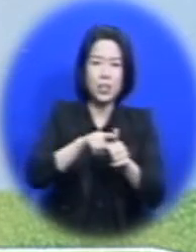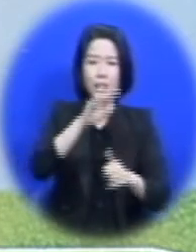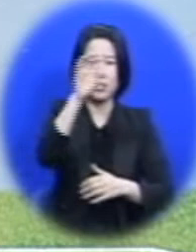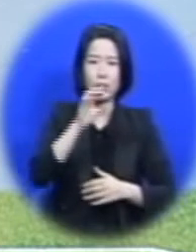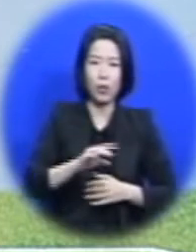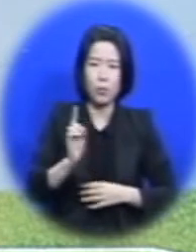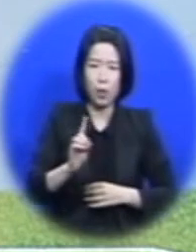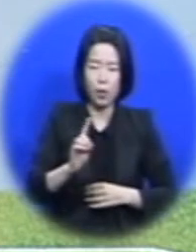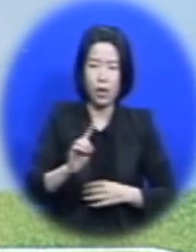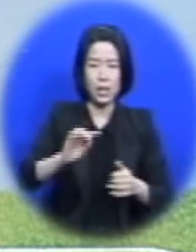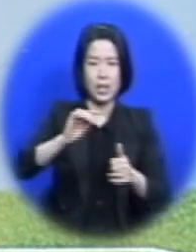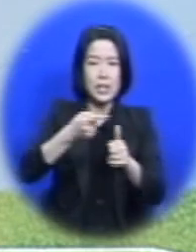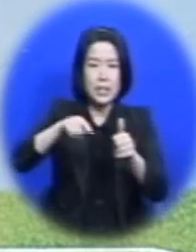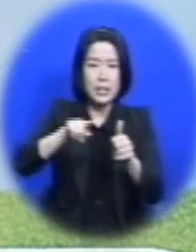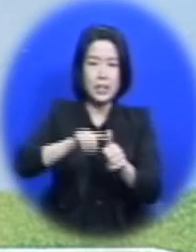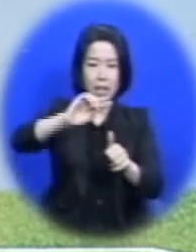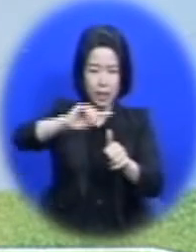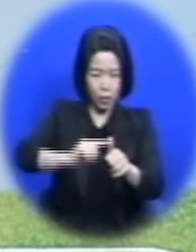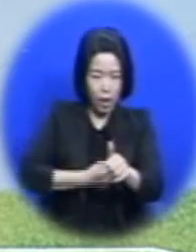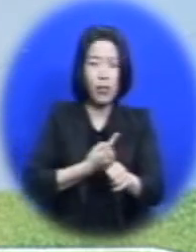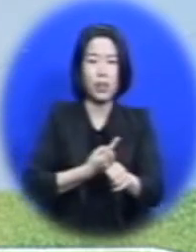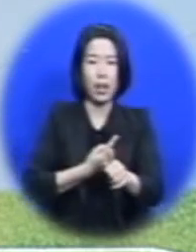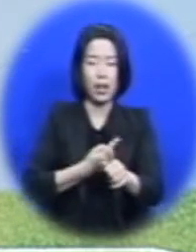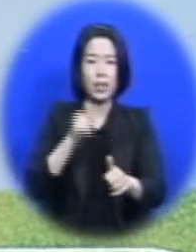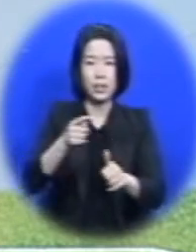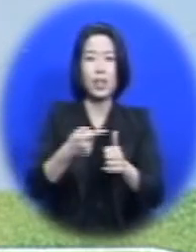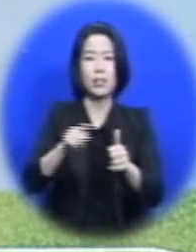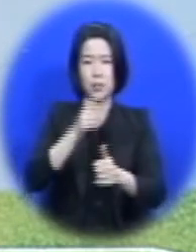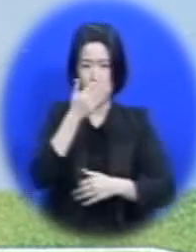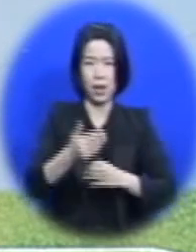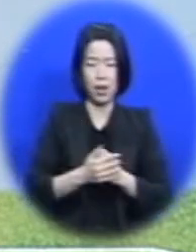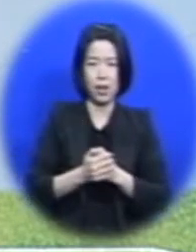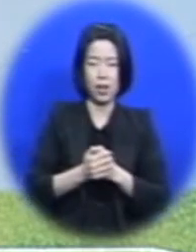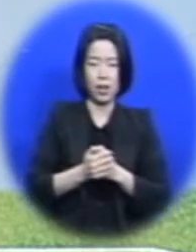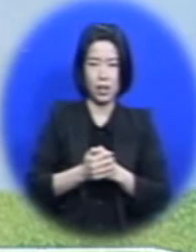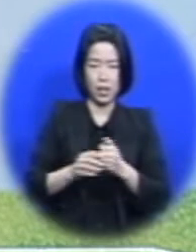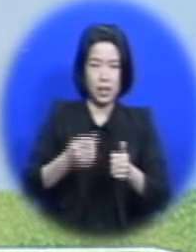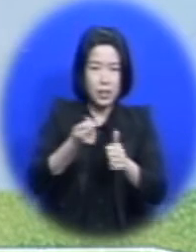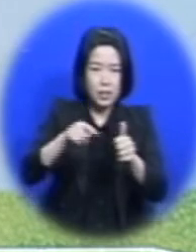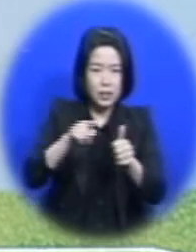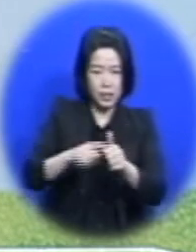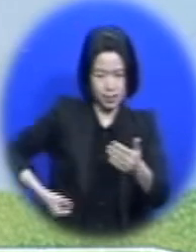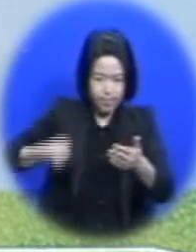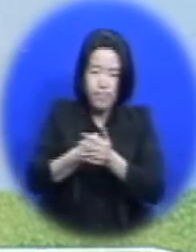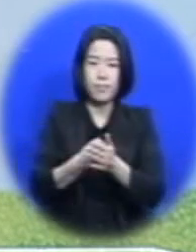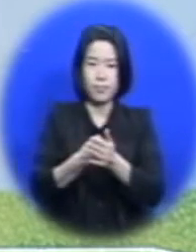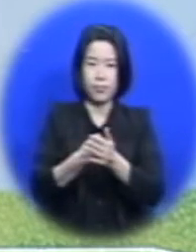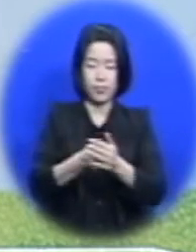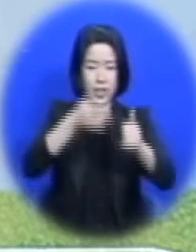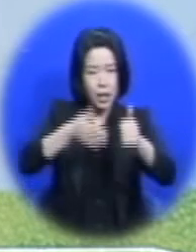의지하게 되어야지 그의 의지가 되는 거지 의지 해야지 의지